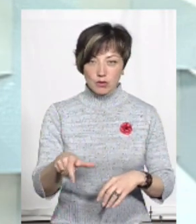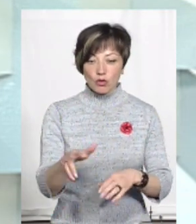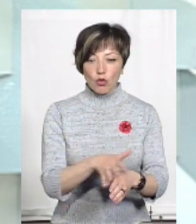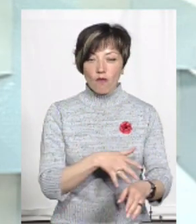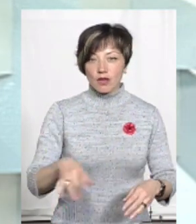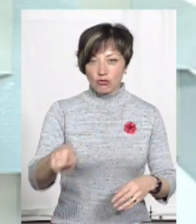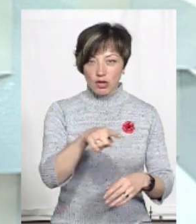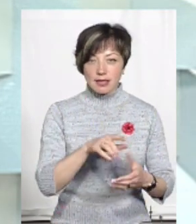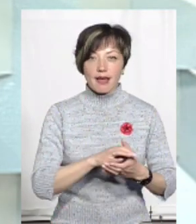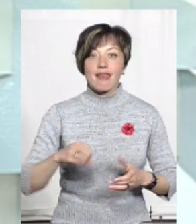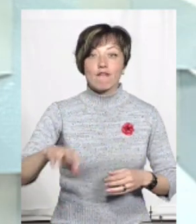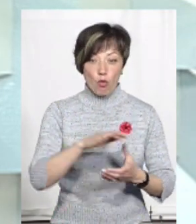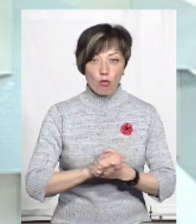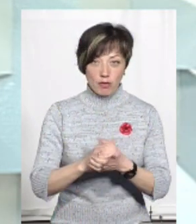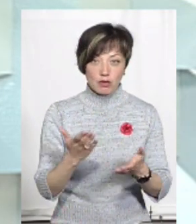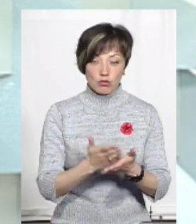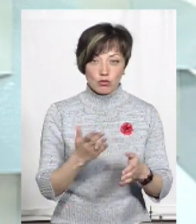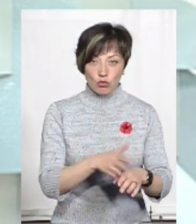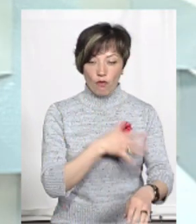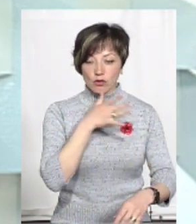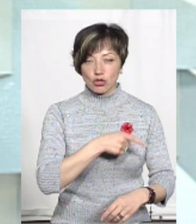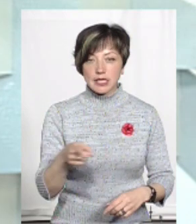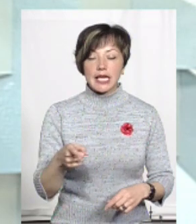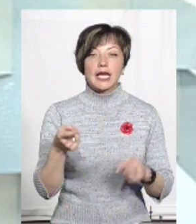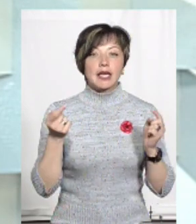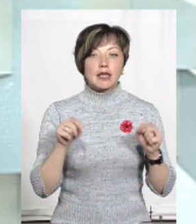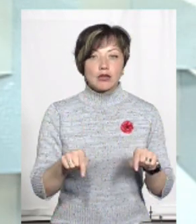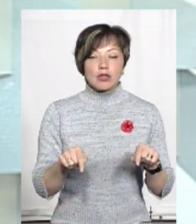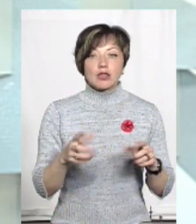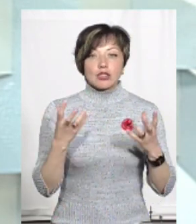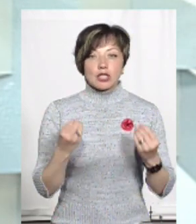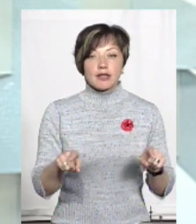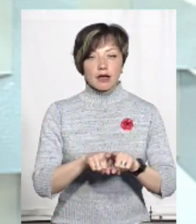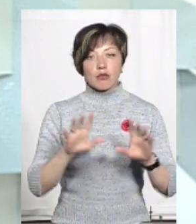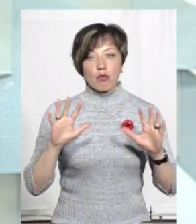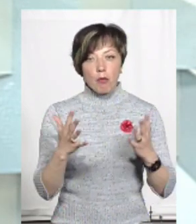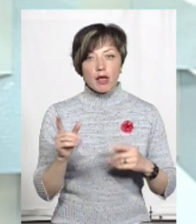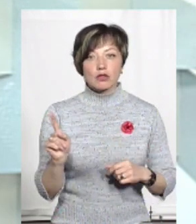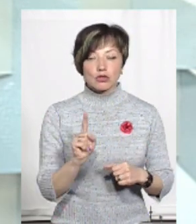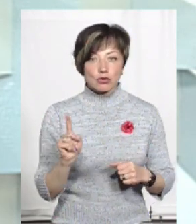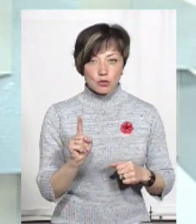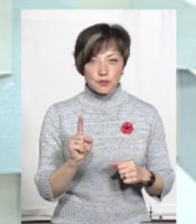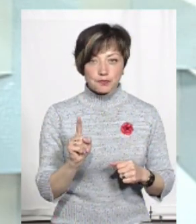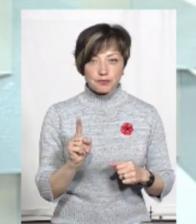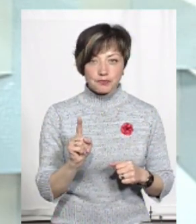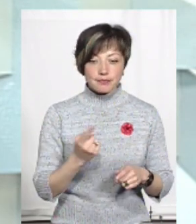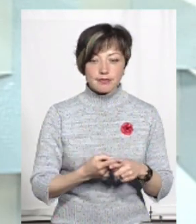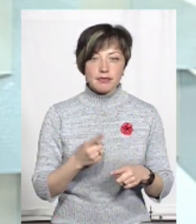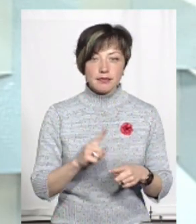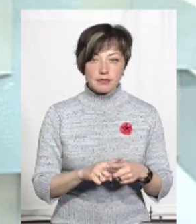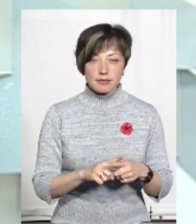час Європу об'єднану, зрештою. Так? І тут ще такий момент, що у